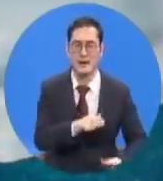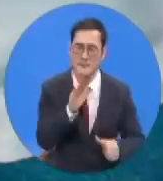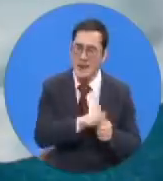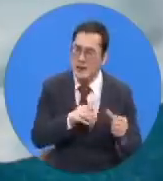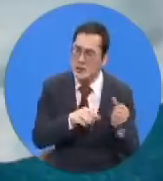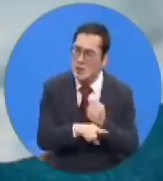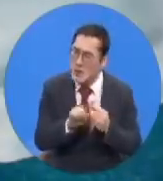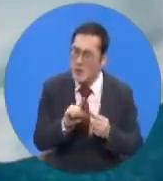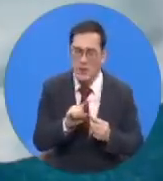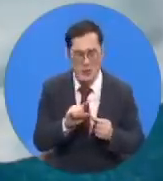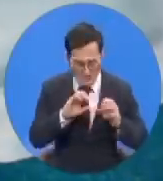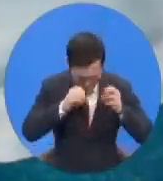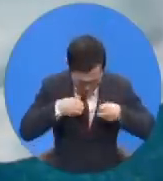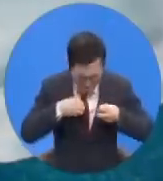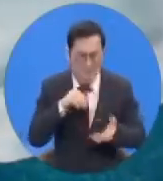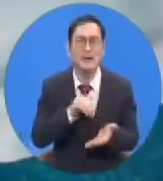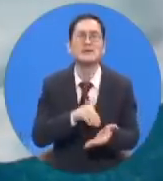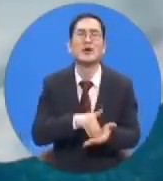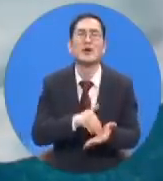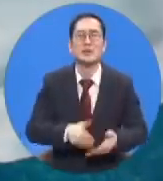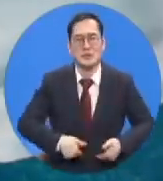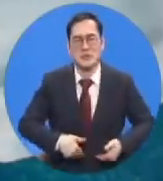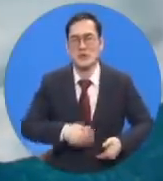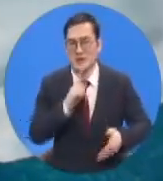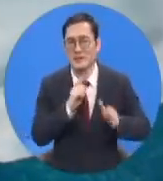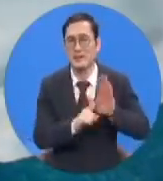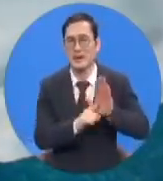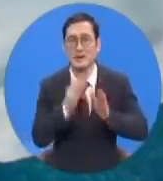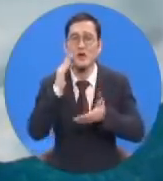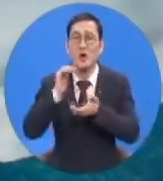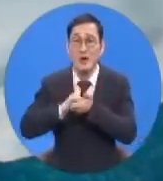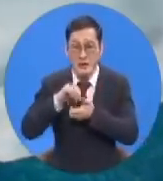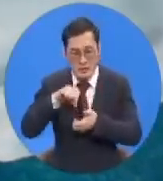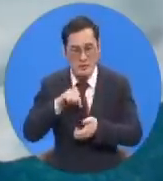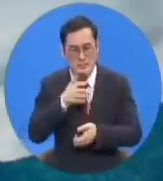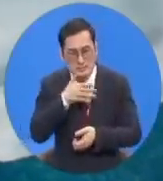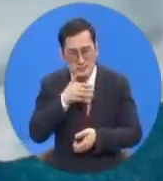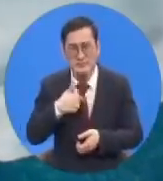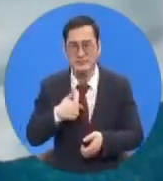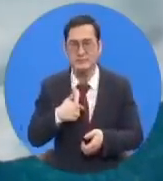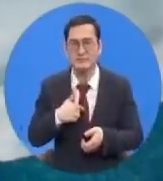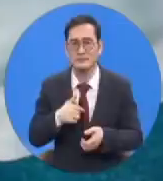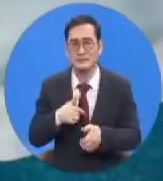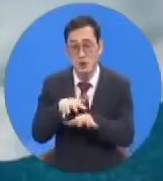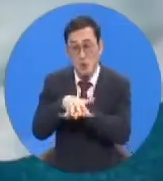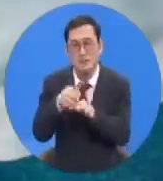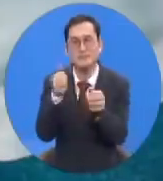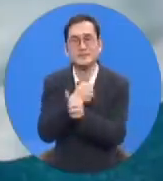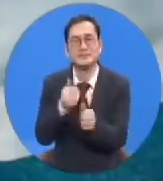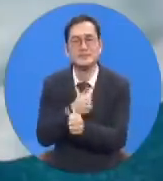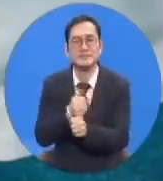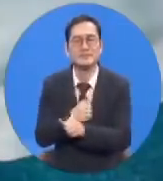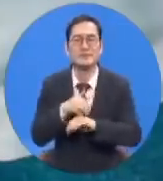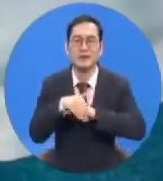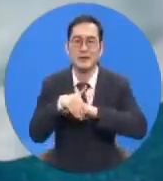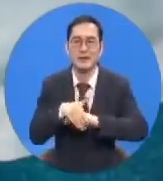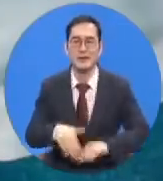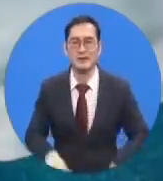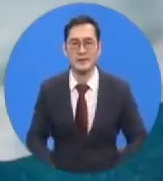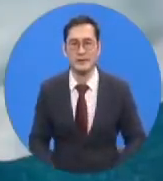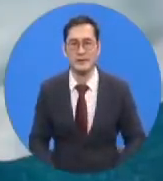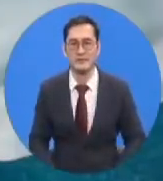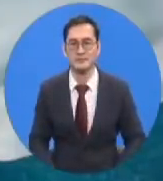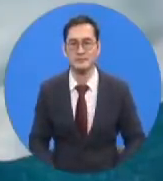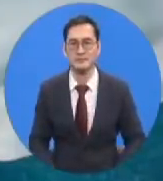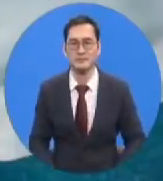있습니다. 청와대도 인적쇄신 카드를 꺼내 들었는데요. 자, 핵심 참모죠.